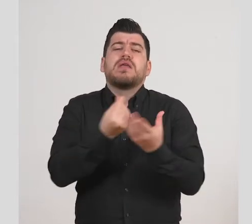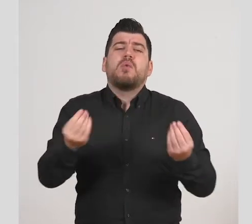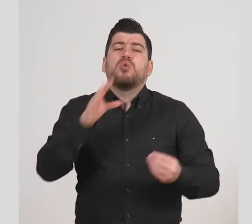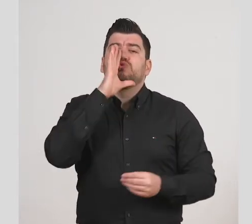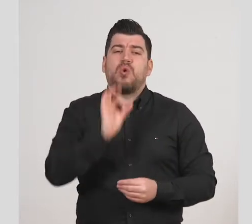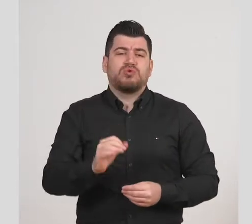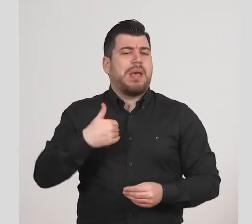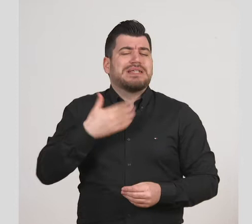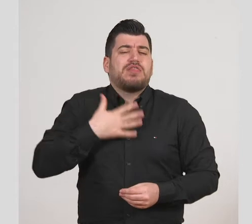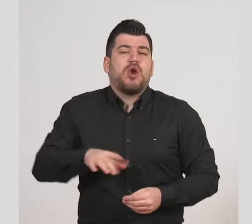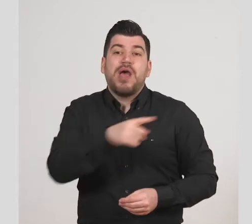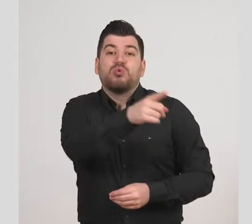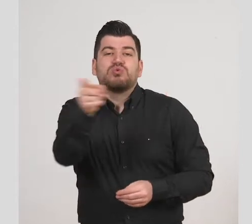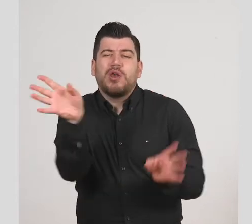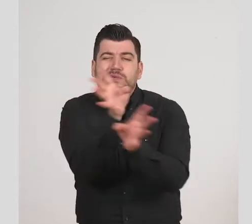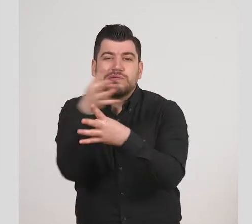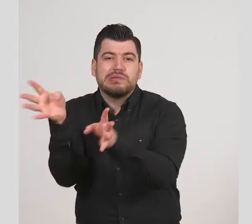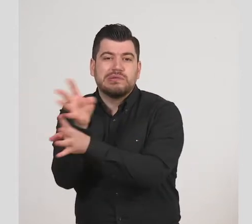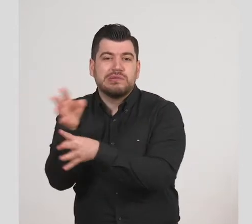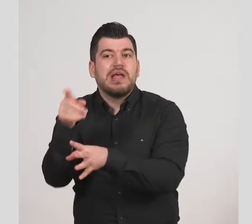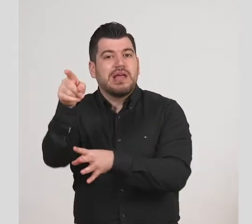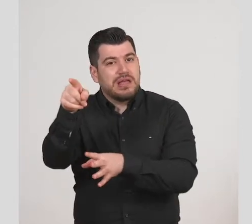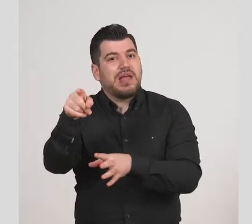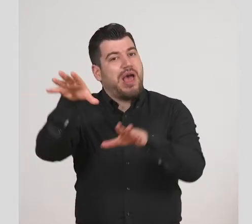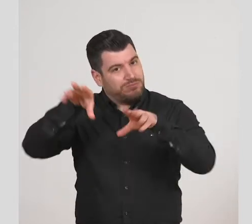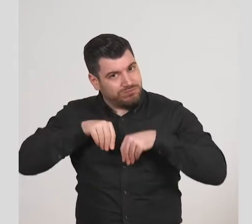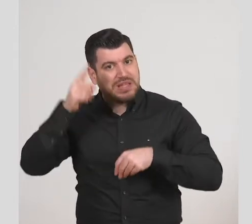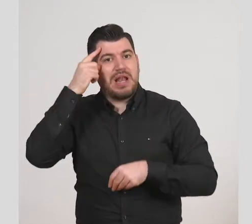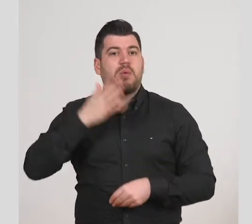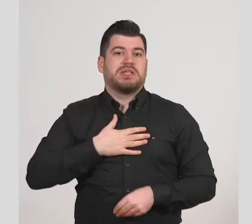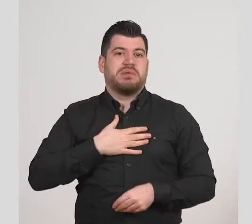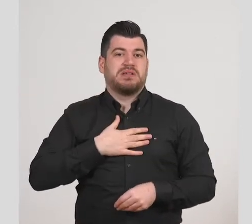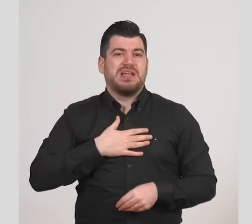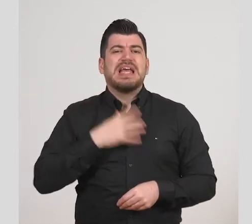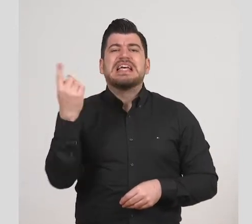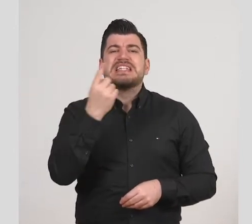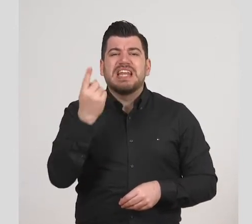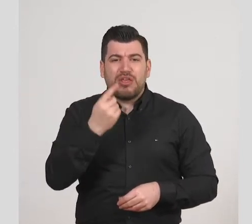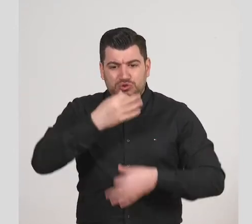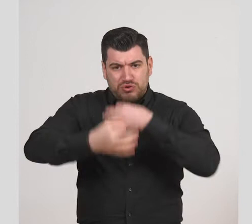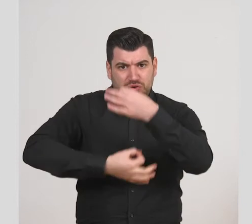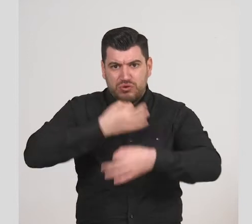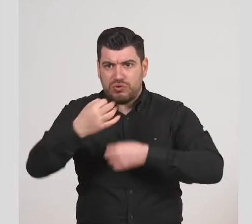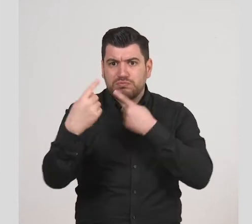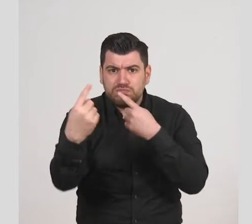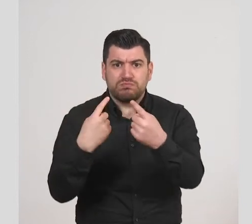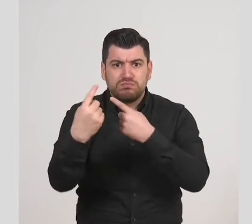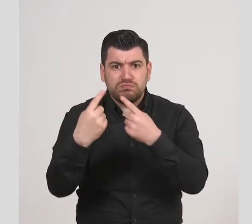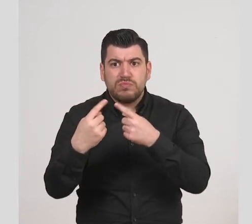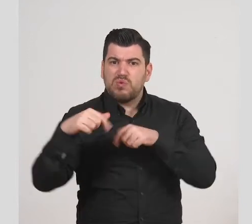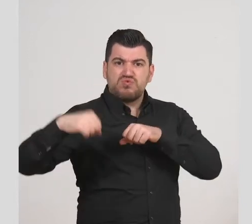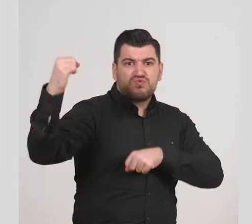να πείσουμε. Ο επιχειρηματολογικός λόγος είναι ο λόγος που προκαλεί διαφωνίες μεταξύ των ατόμων,